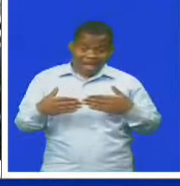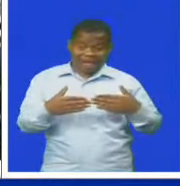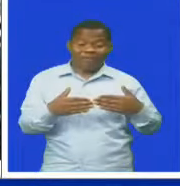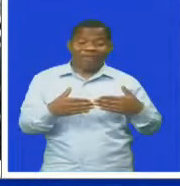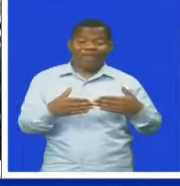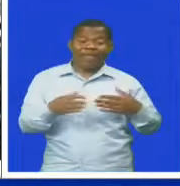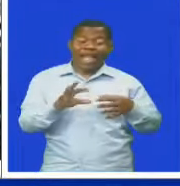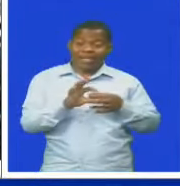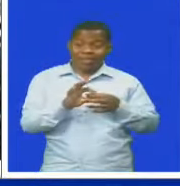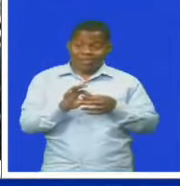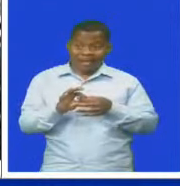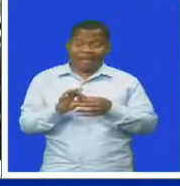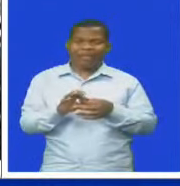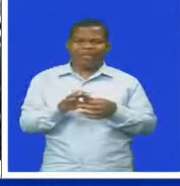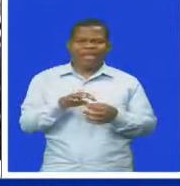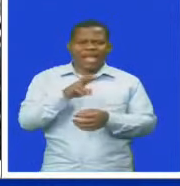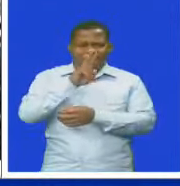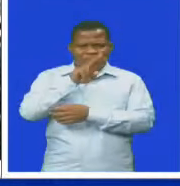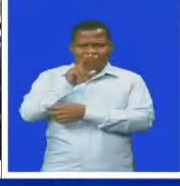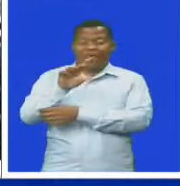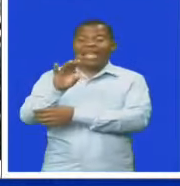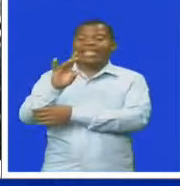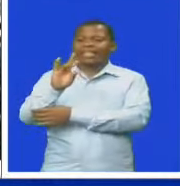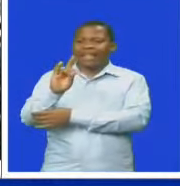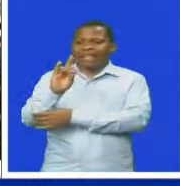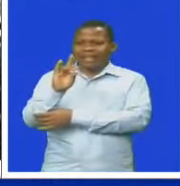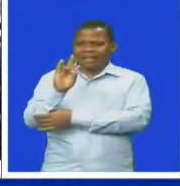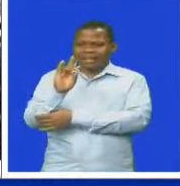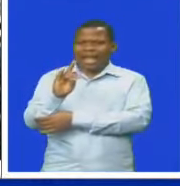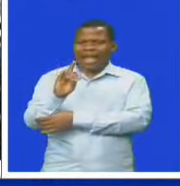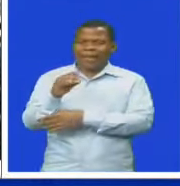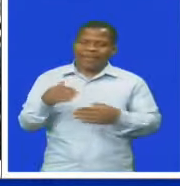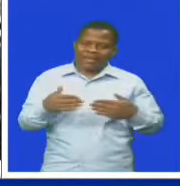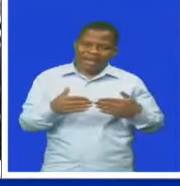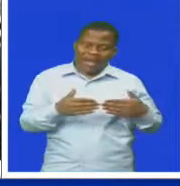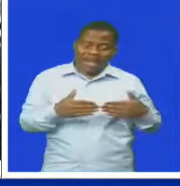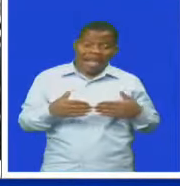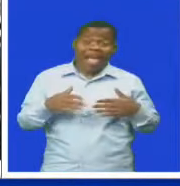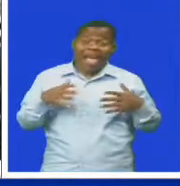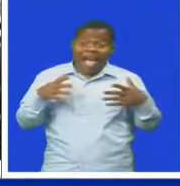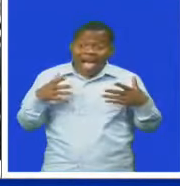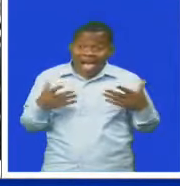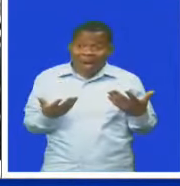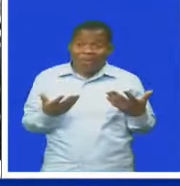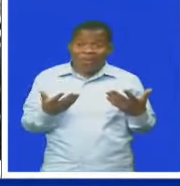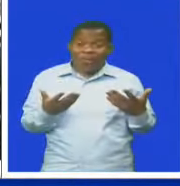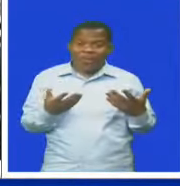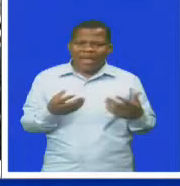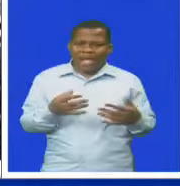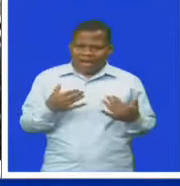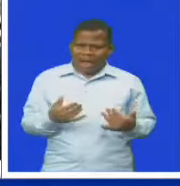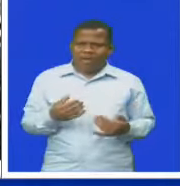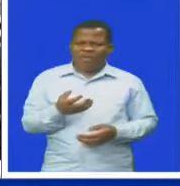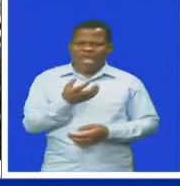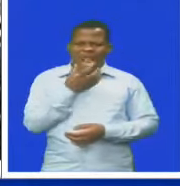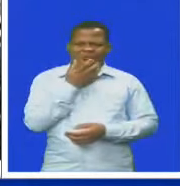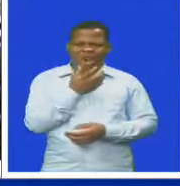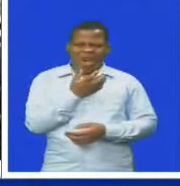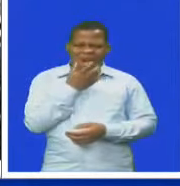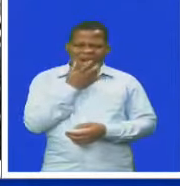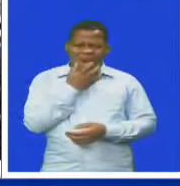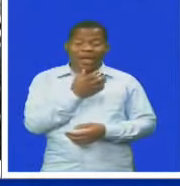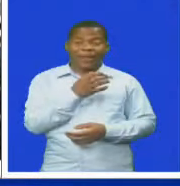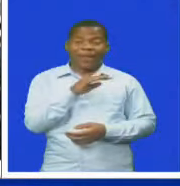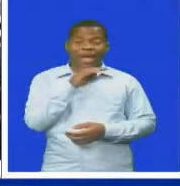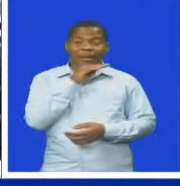khona lizinga lekushisa lisedulu lokufaka yekhathi kudithelela emandi abekwe edinzaweni letinemthundi Nkosi Ngiphile Dlamini